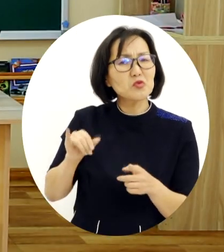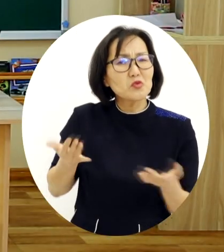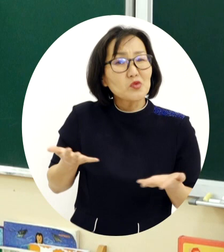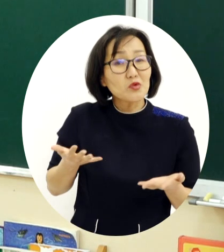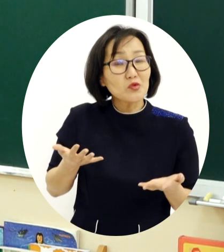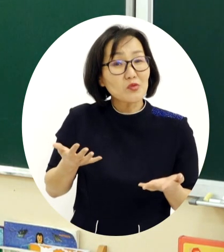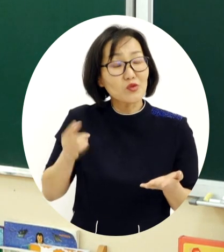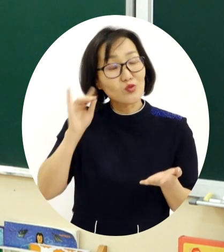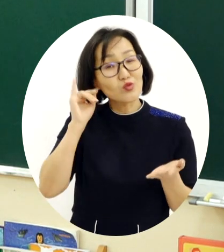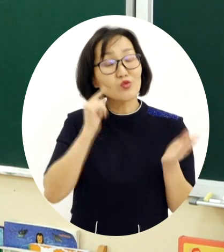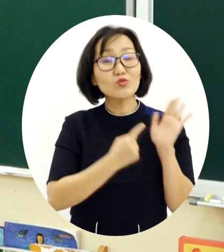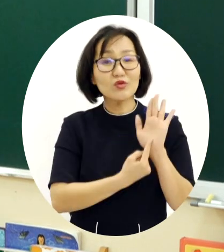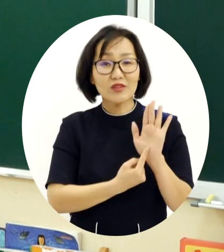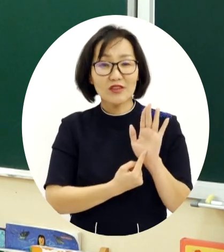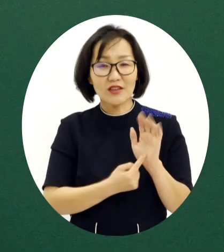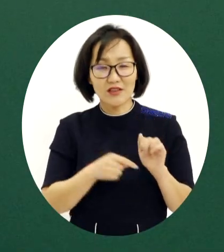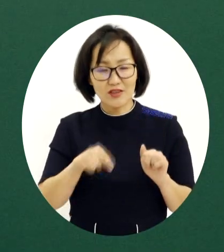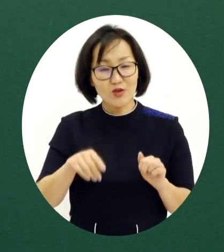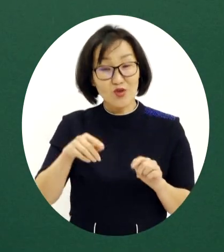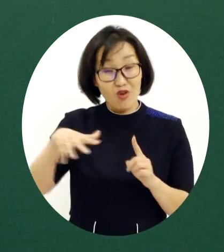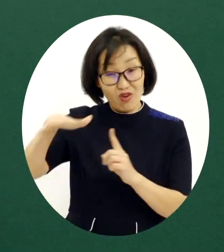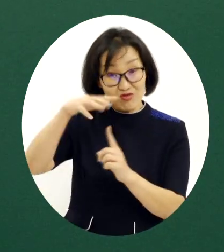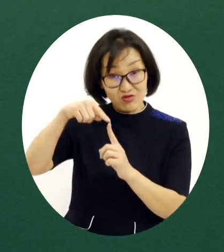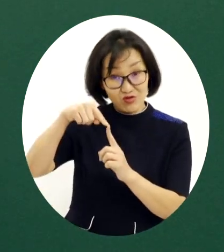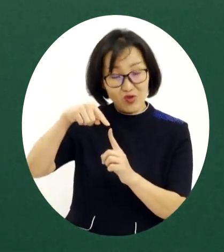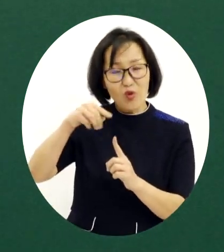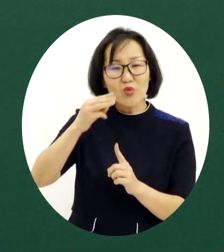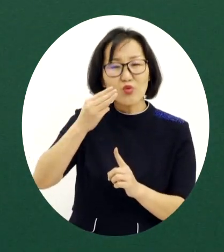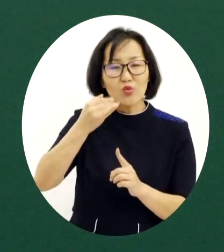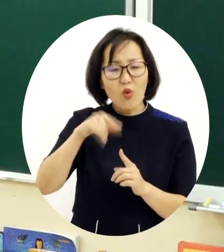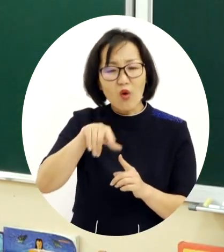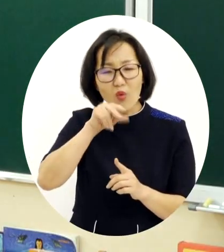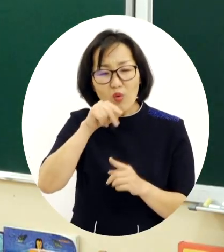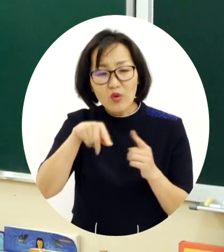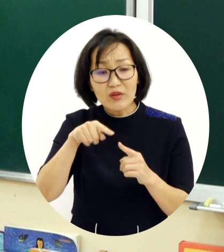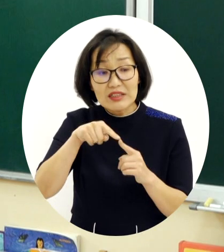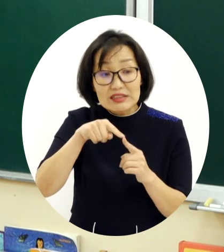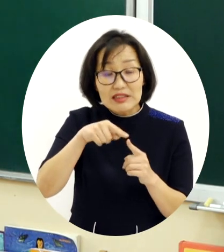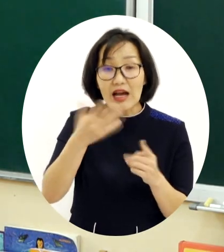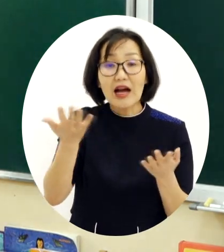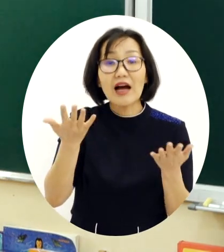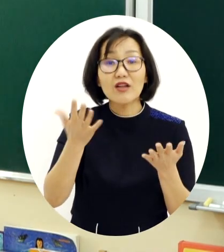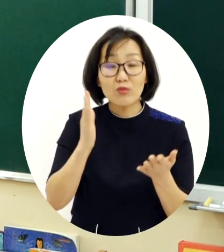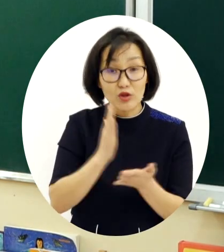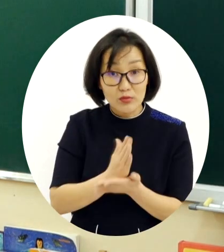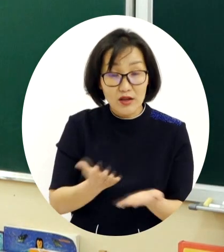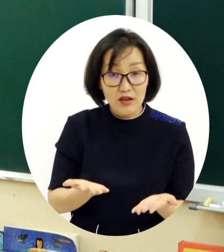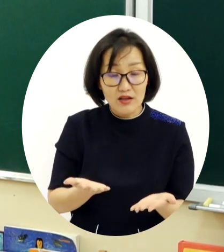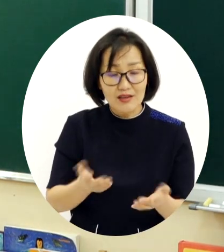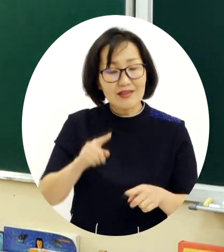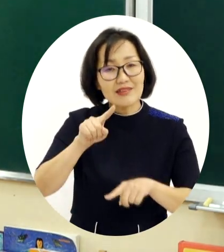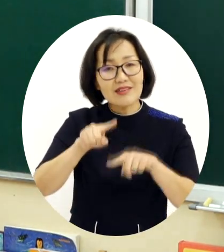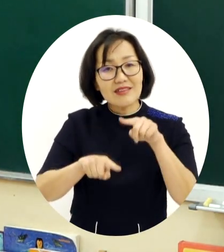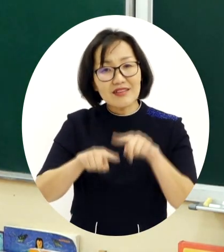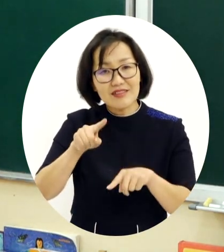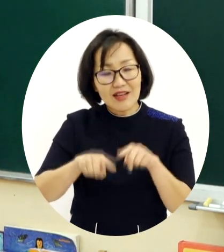Тэгвэл орчин гэдэг маань тухайн үйл явдал хаан болж байгаа мөн